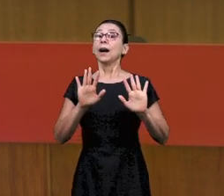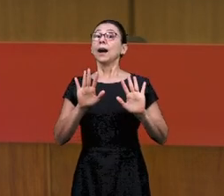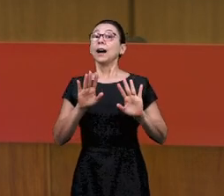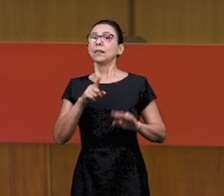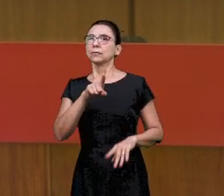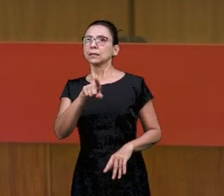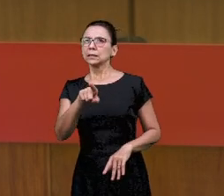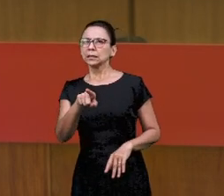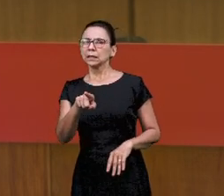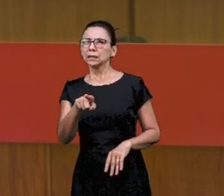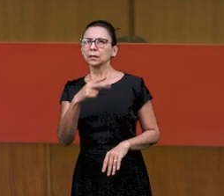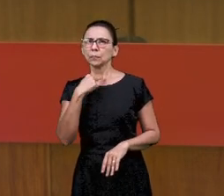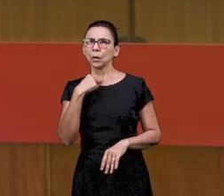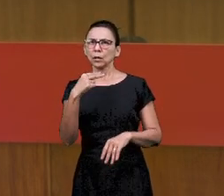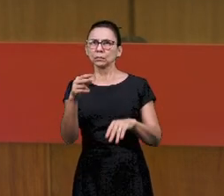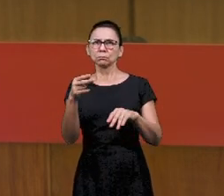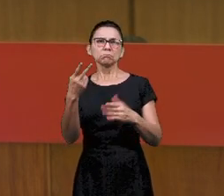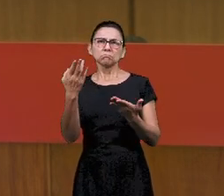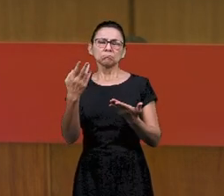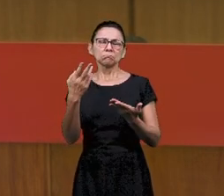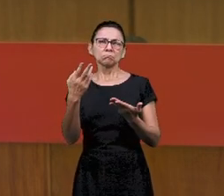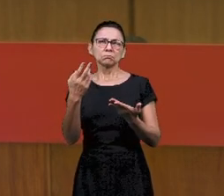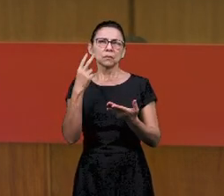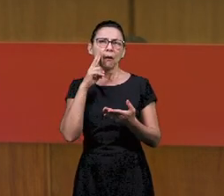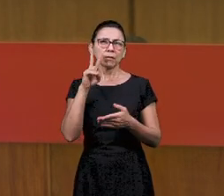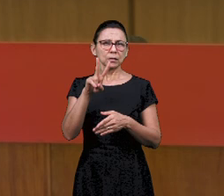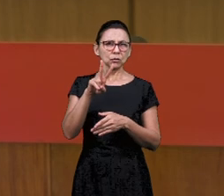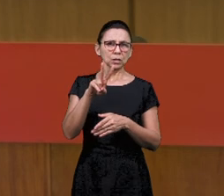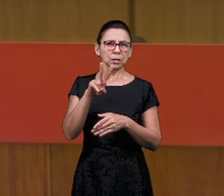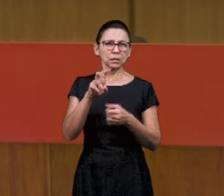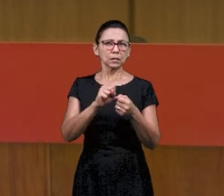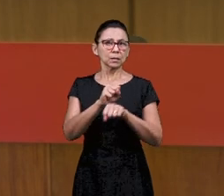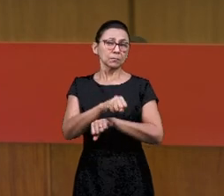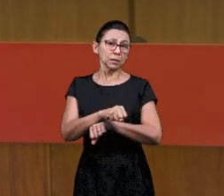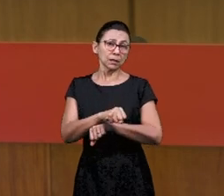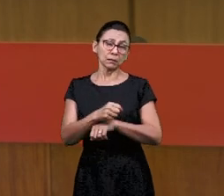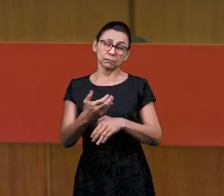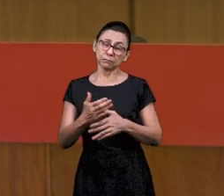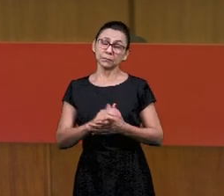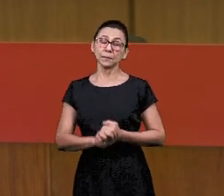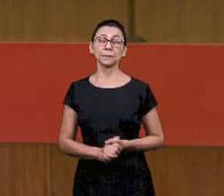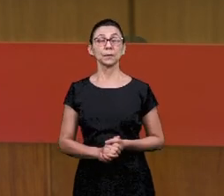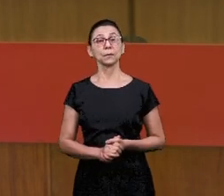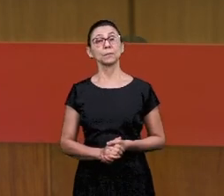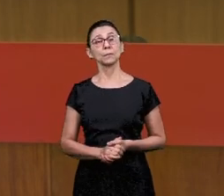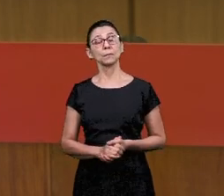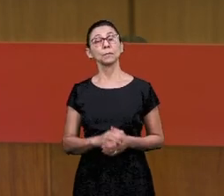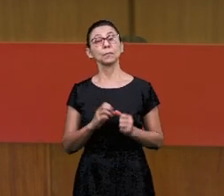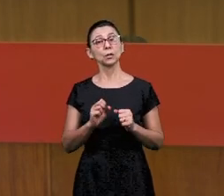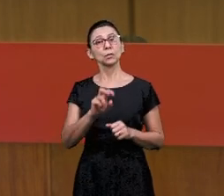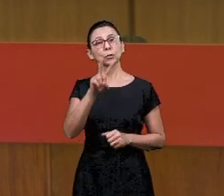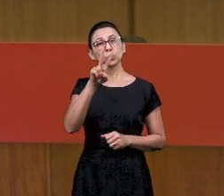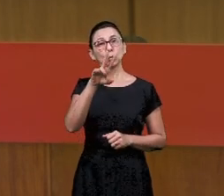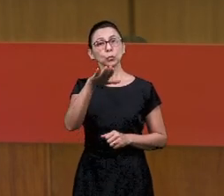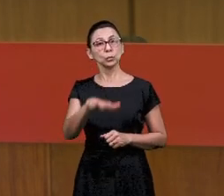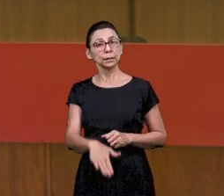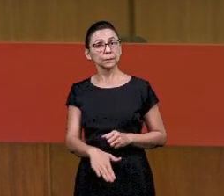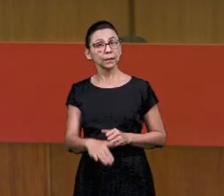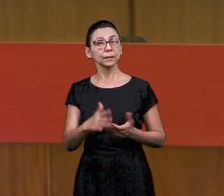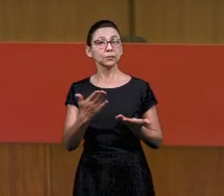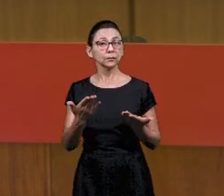pas assister au séminaire pour n'importe quelle raison, vous pouvez utiliser pour évangéliser à 14h le programme en annonçant l'évangile